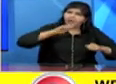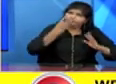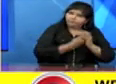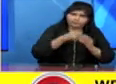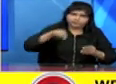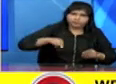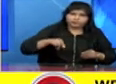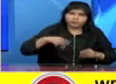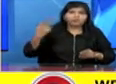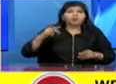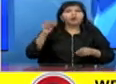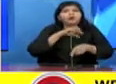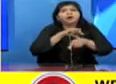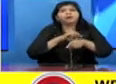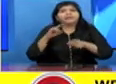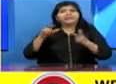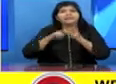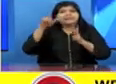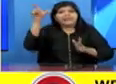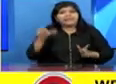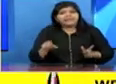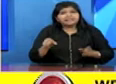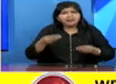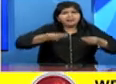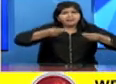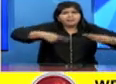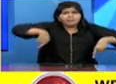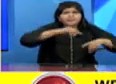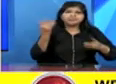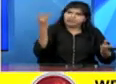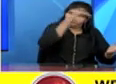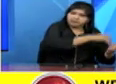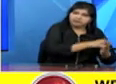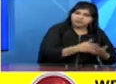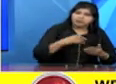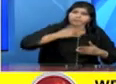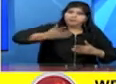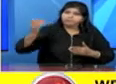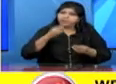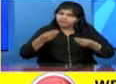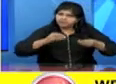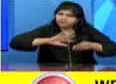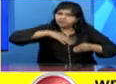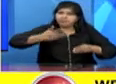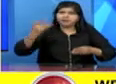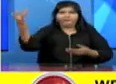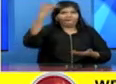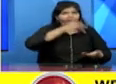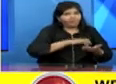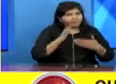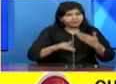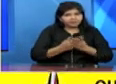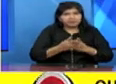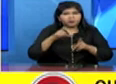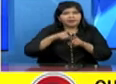हम्म। तो वहाँ गए थे इटली फेयर पे। जब ये वापस आए ना, हम्म तो हमारा दामाद भी गया था। हम्म। वो